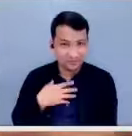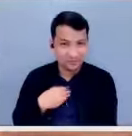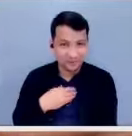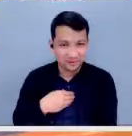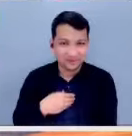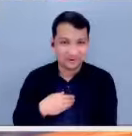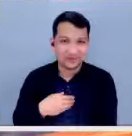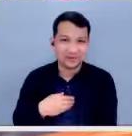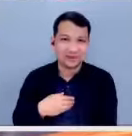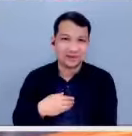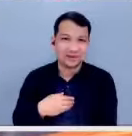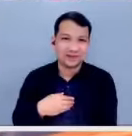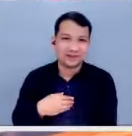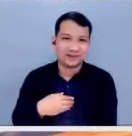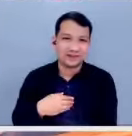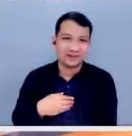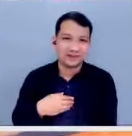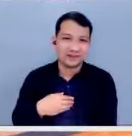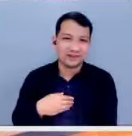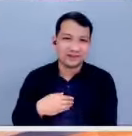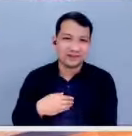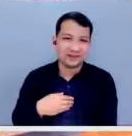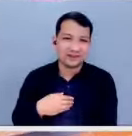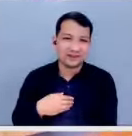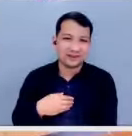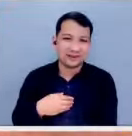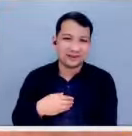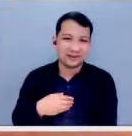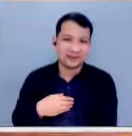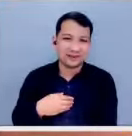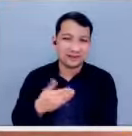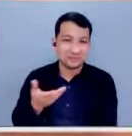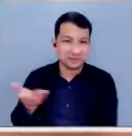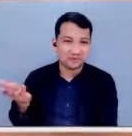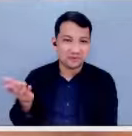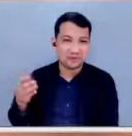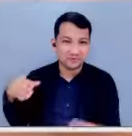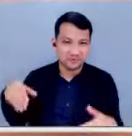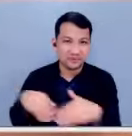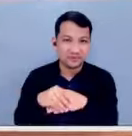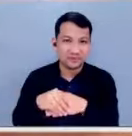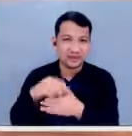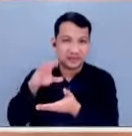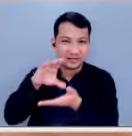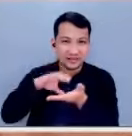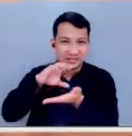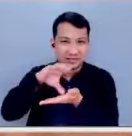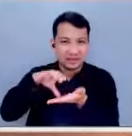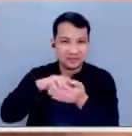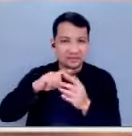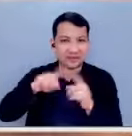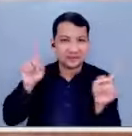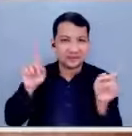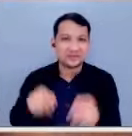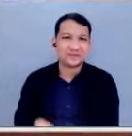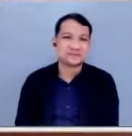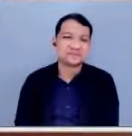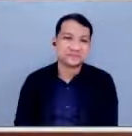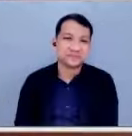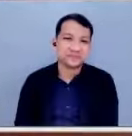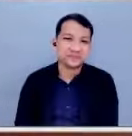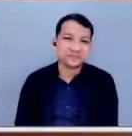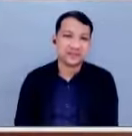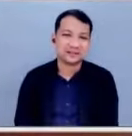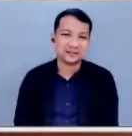sa flower na yan. Let's okay, try. Okay. Game, game, tapos game. Parang pwede rin to pang wedding cake, no? Kasi yeah. kakaiba siya. Wow. You